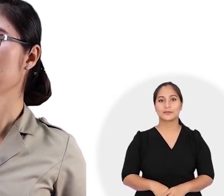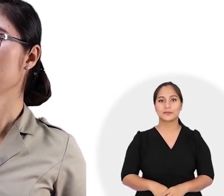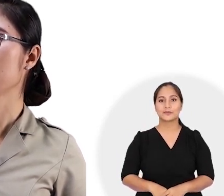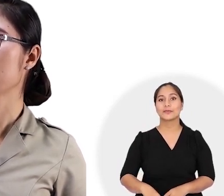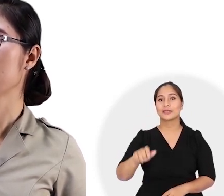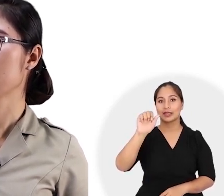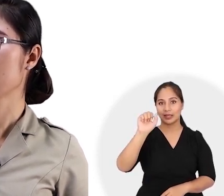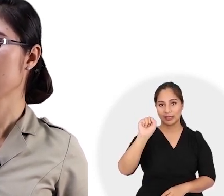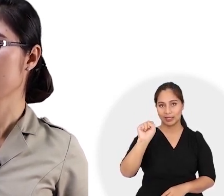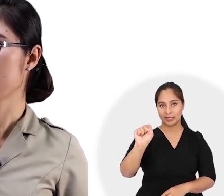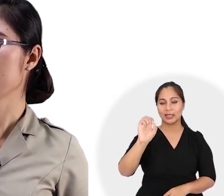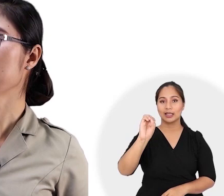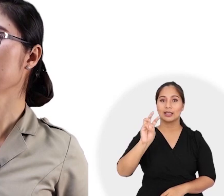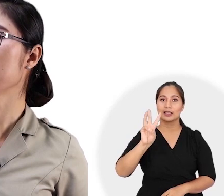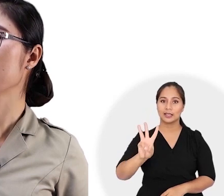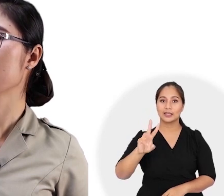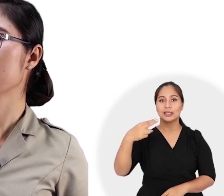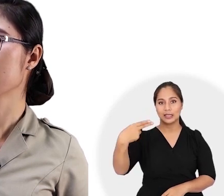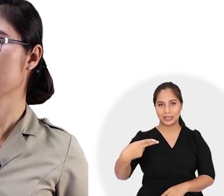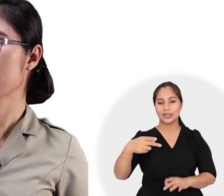อิ๋ว หิ้ว